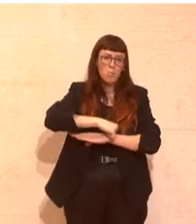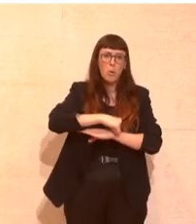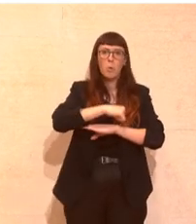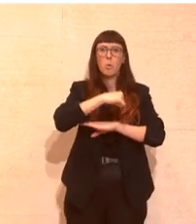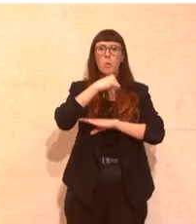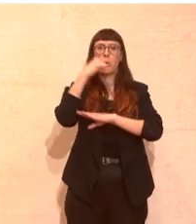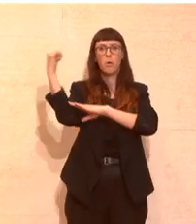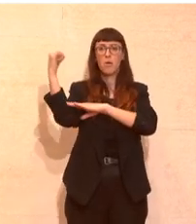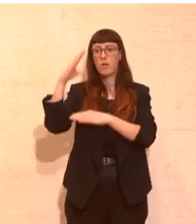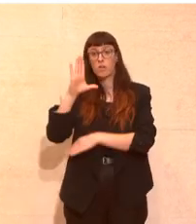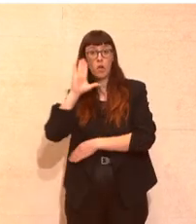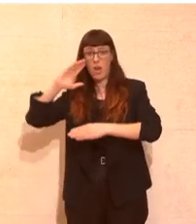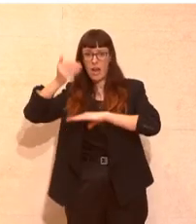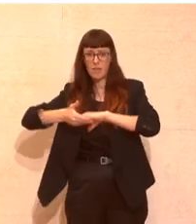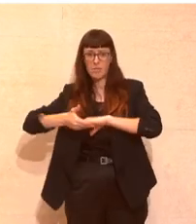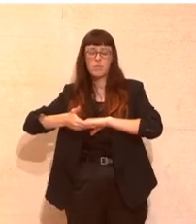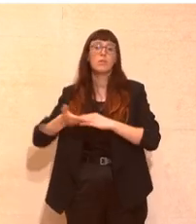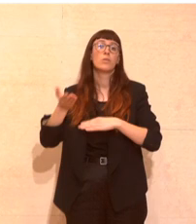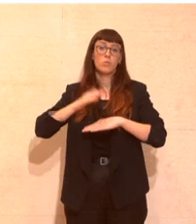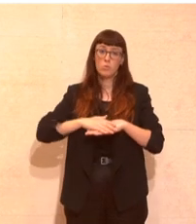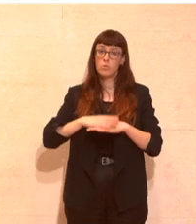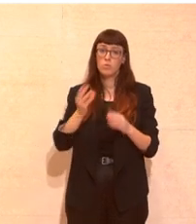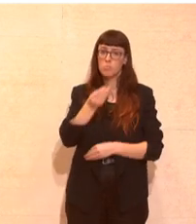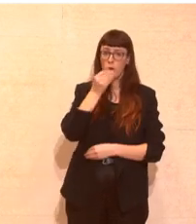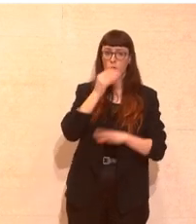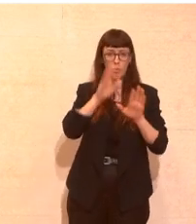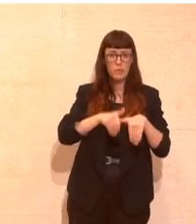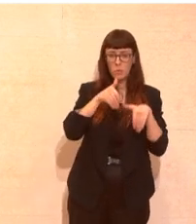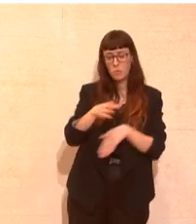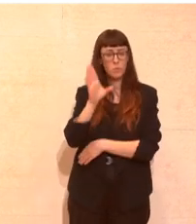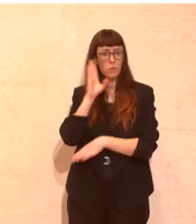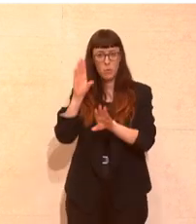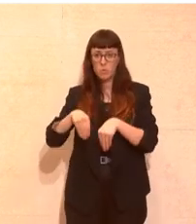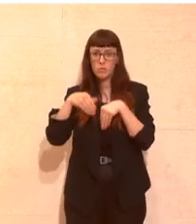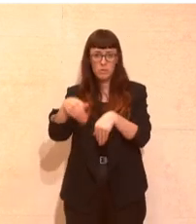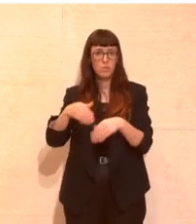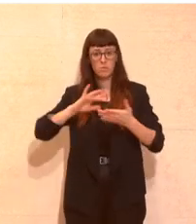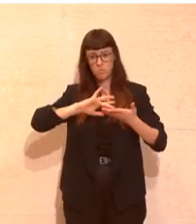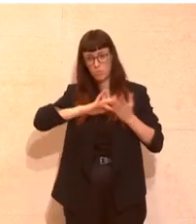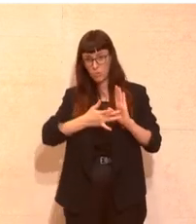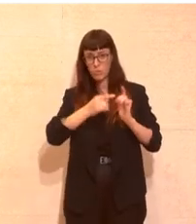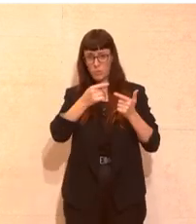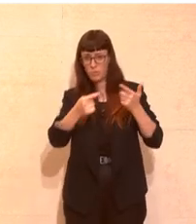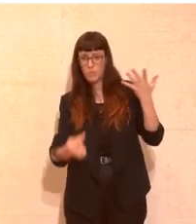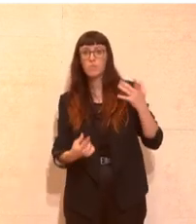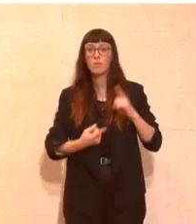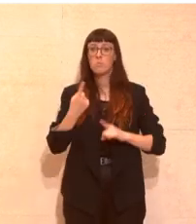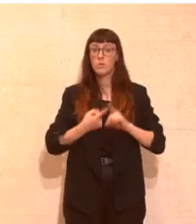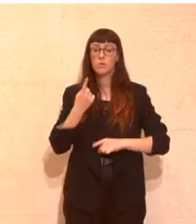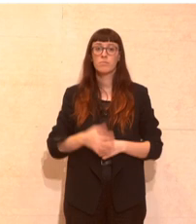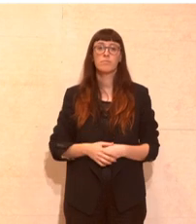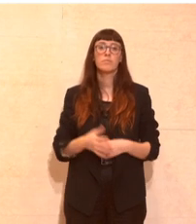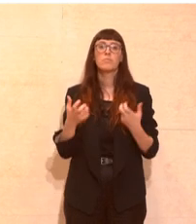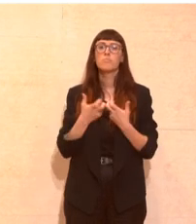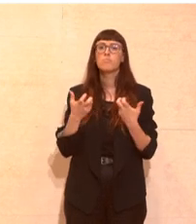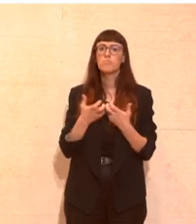C'est vraiment un élément vital, comme s'alimenter est un aliment vital. On sait que les poissons